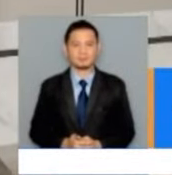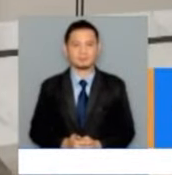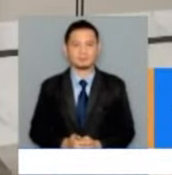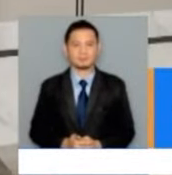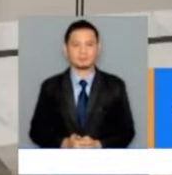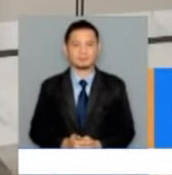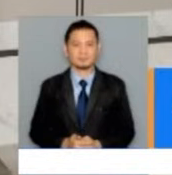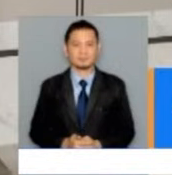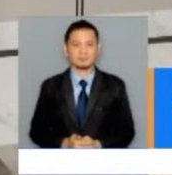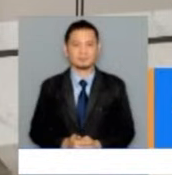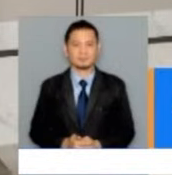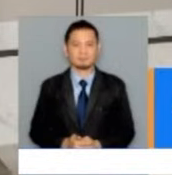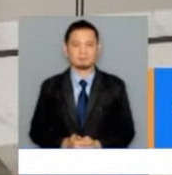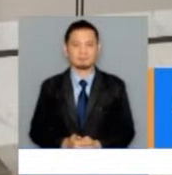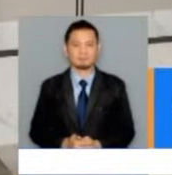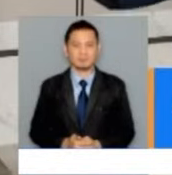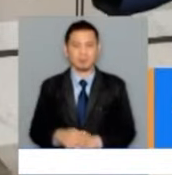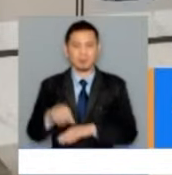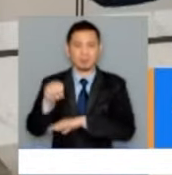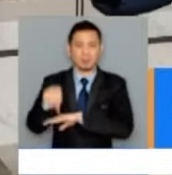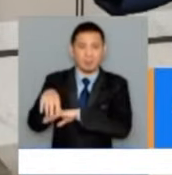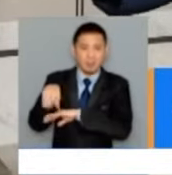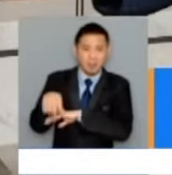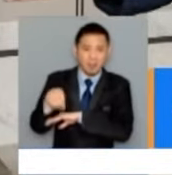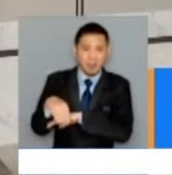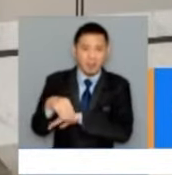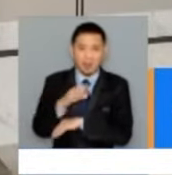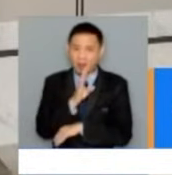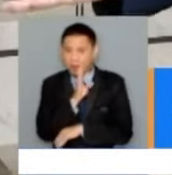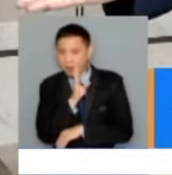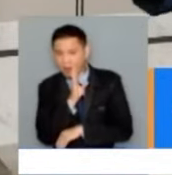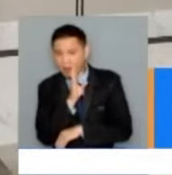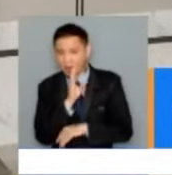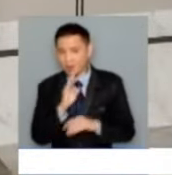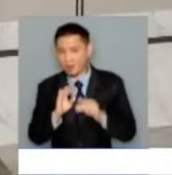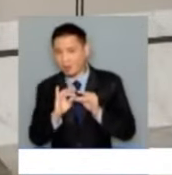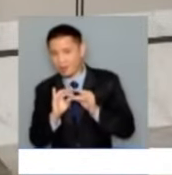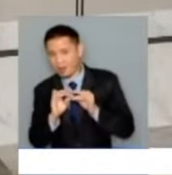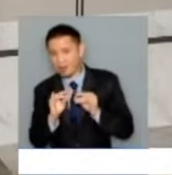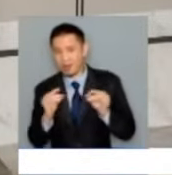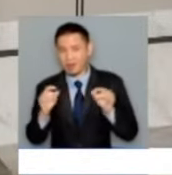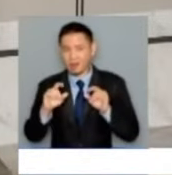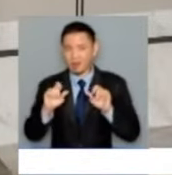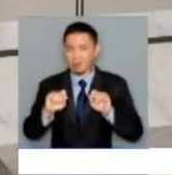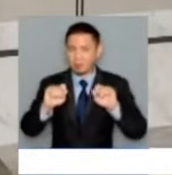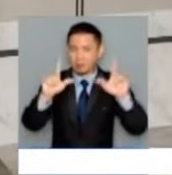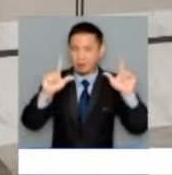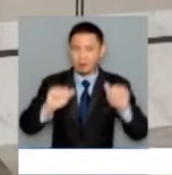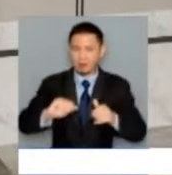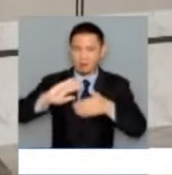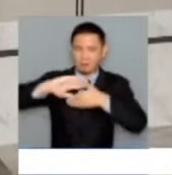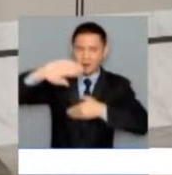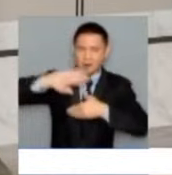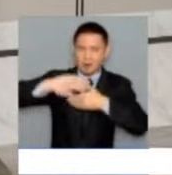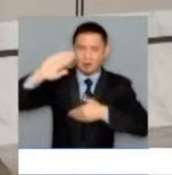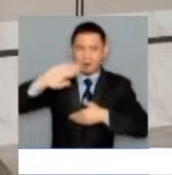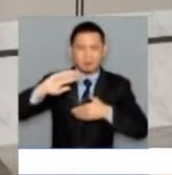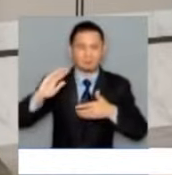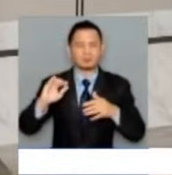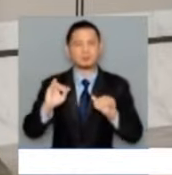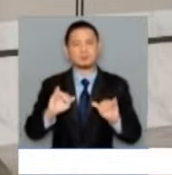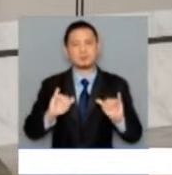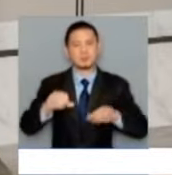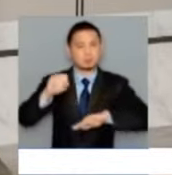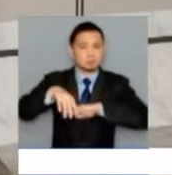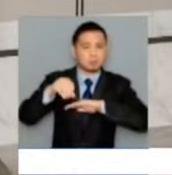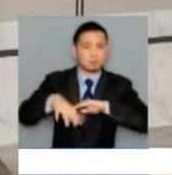Ako, chismis na naman. Post dito, vlog doon. Sa dami ng mga chismis na kumakalat sa social media, nauuso